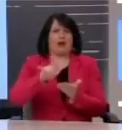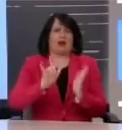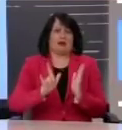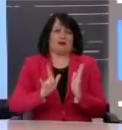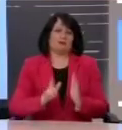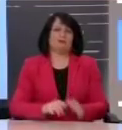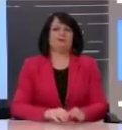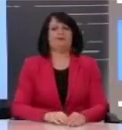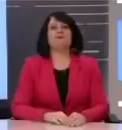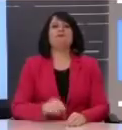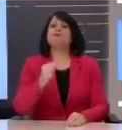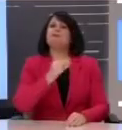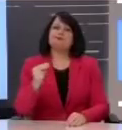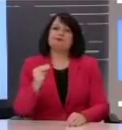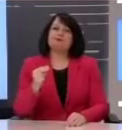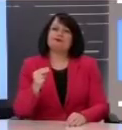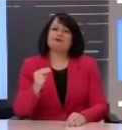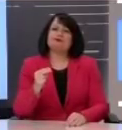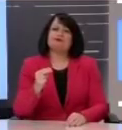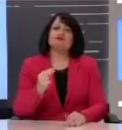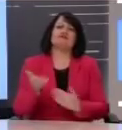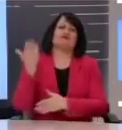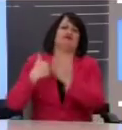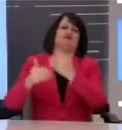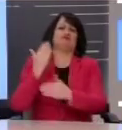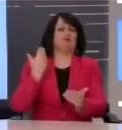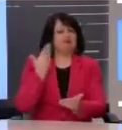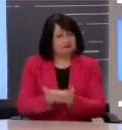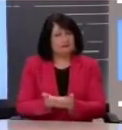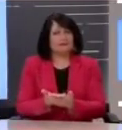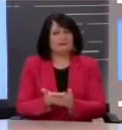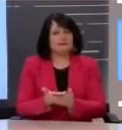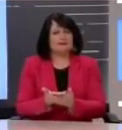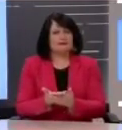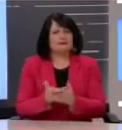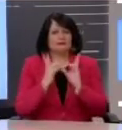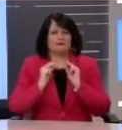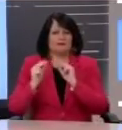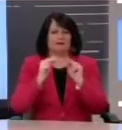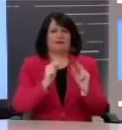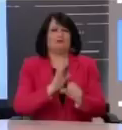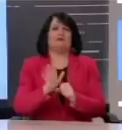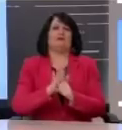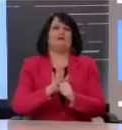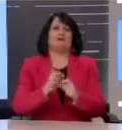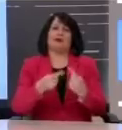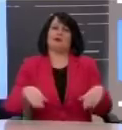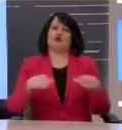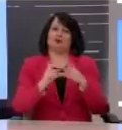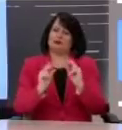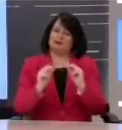που βεβαίως όχι μόνο έχει τεθεί εδώ και πολύ καιρό, αλλά έχει συζητηθεί και επαρκώς στην Επιτροπή.